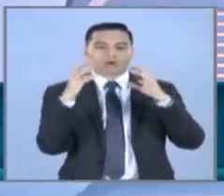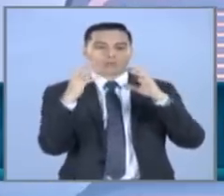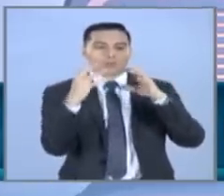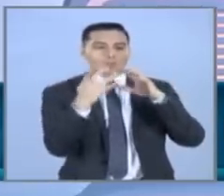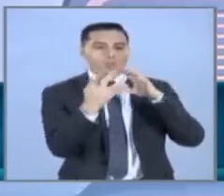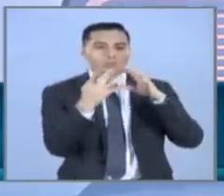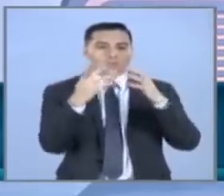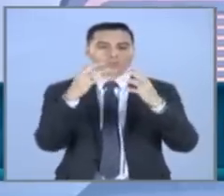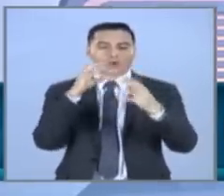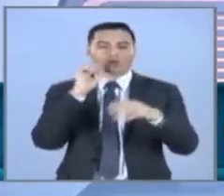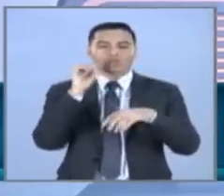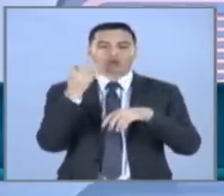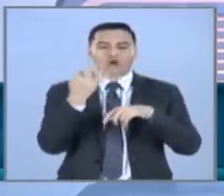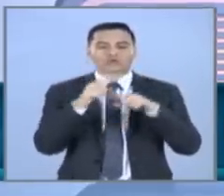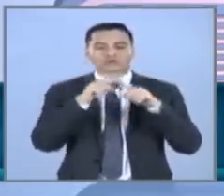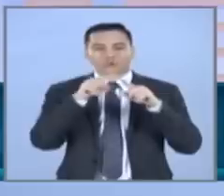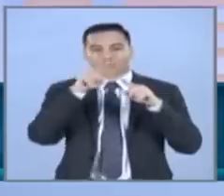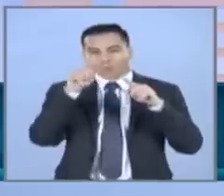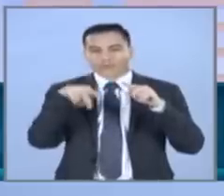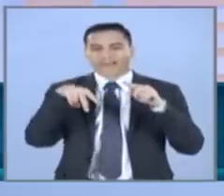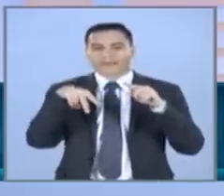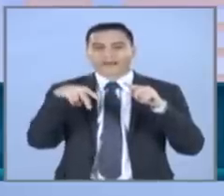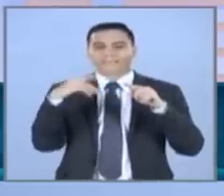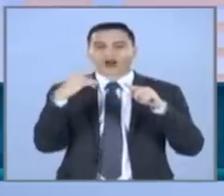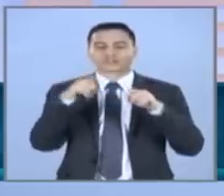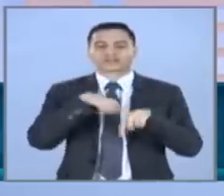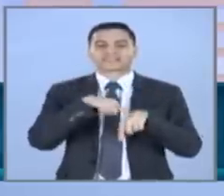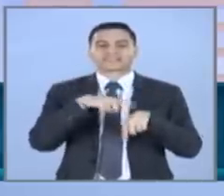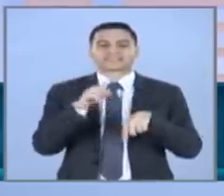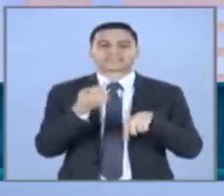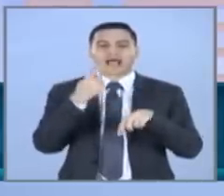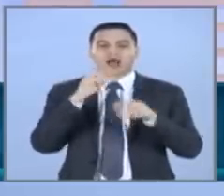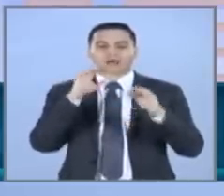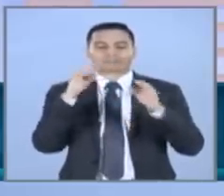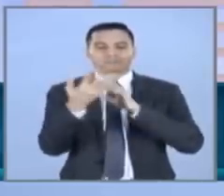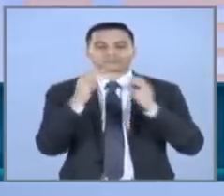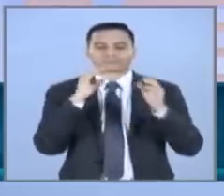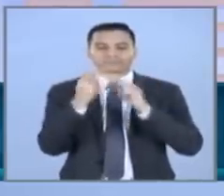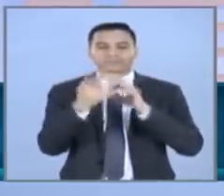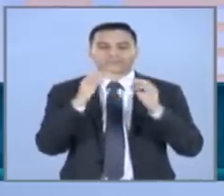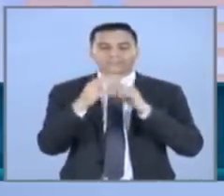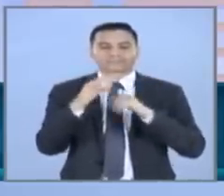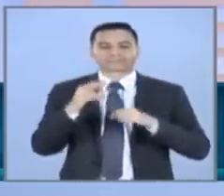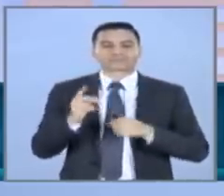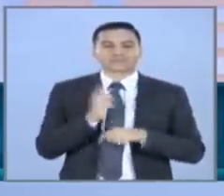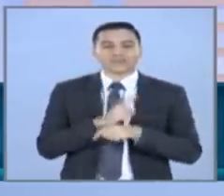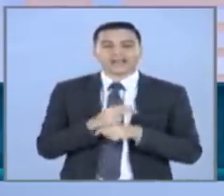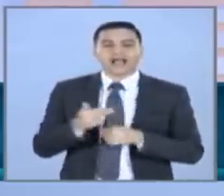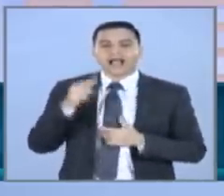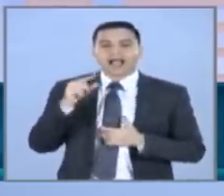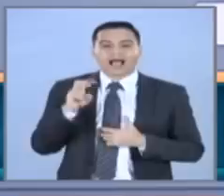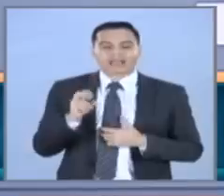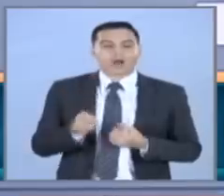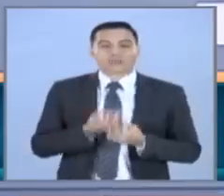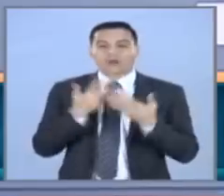كل 13.8 من عشرة ساعة. مدام غادة خلاص دست على البزر